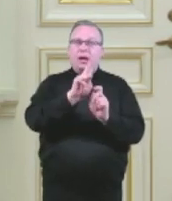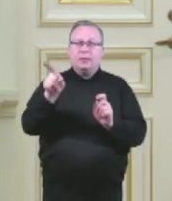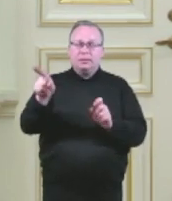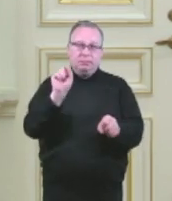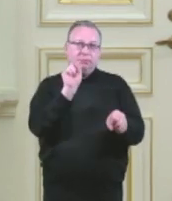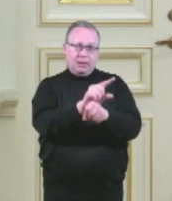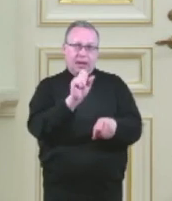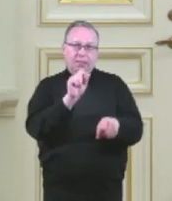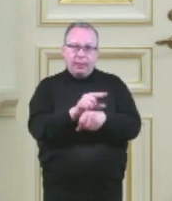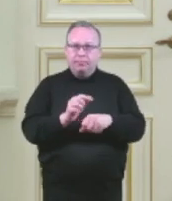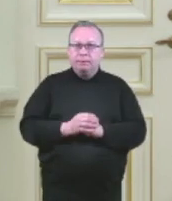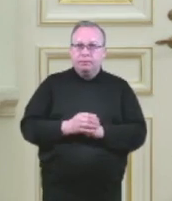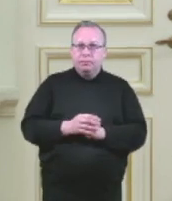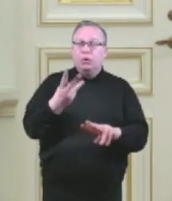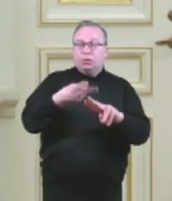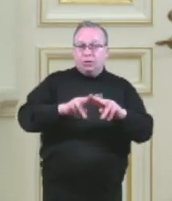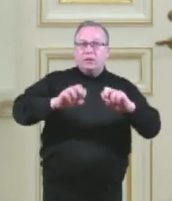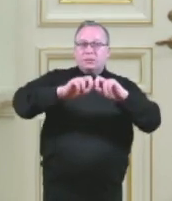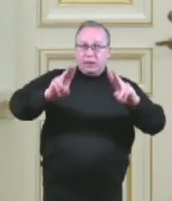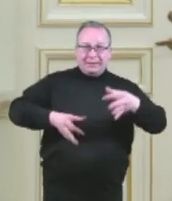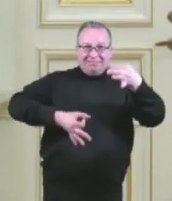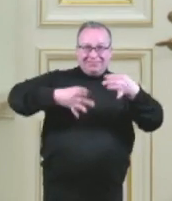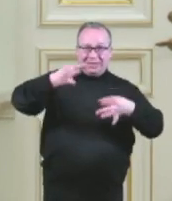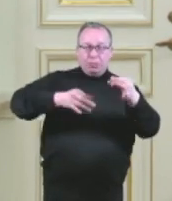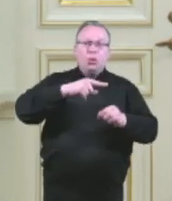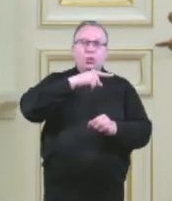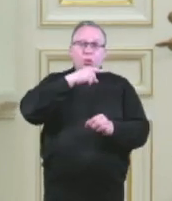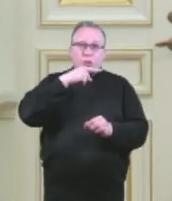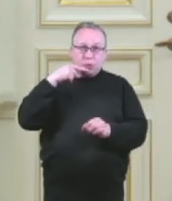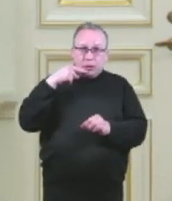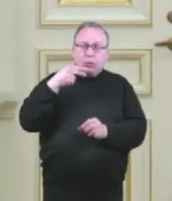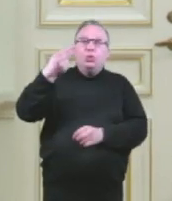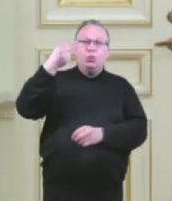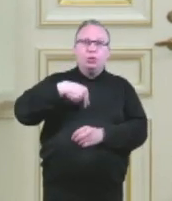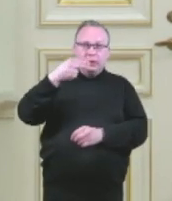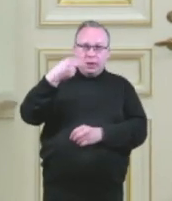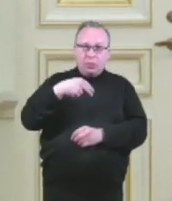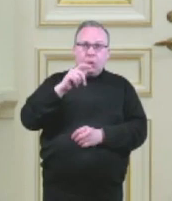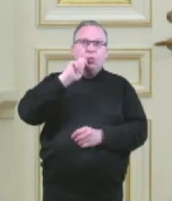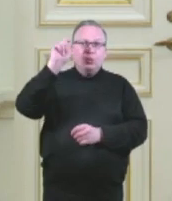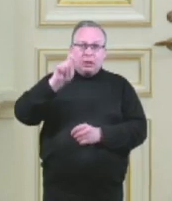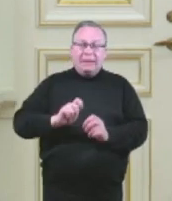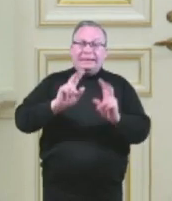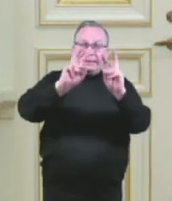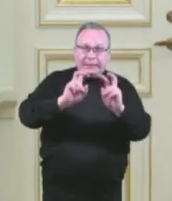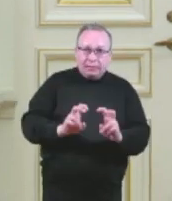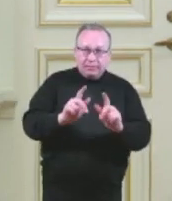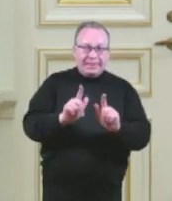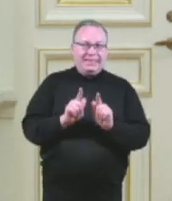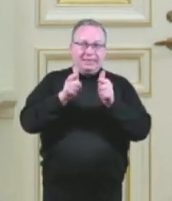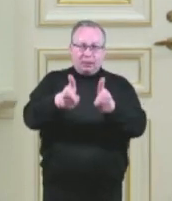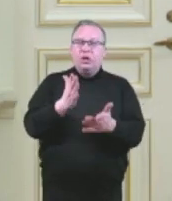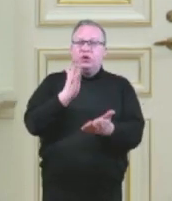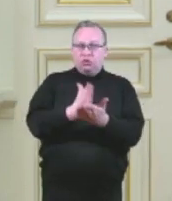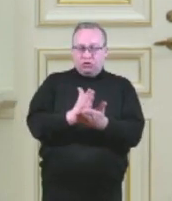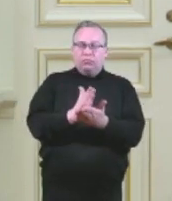nurodymus. Todėl specialaus tribunolo Rusijos nusikaltimams Ukrainoje tirti įsteigimas yra